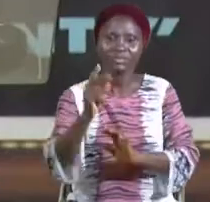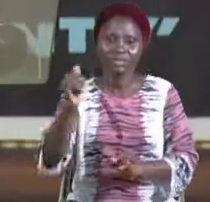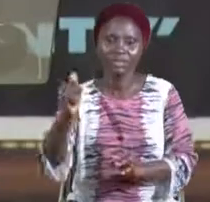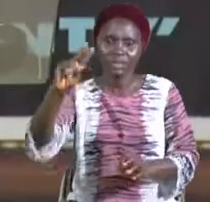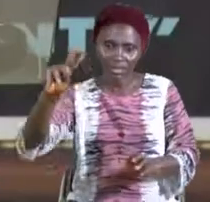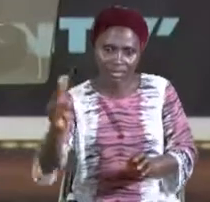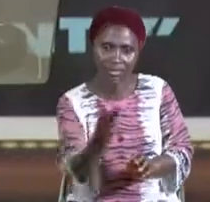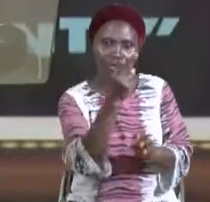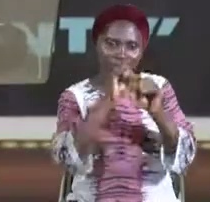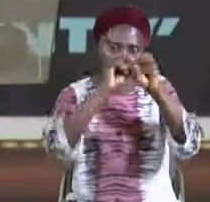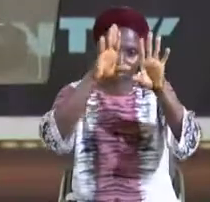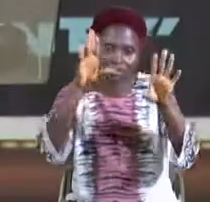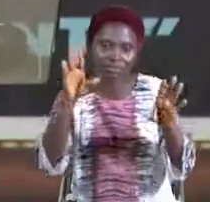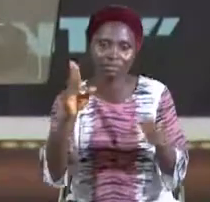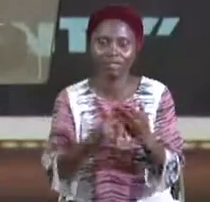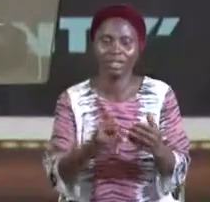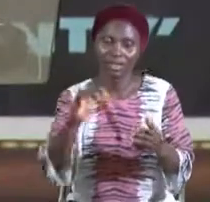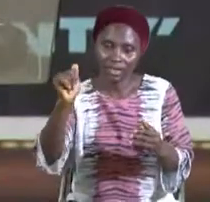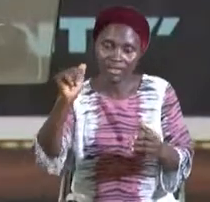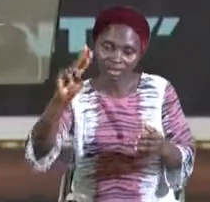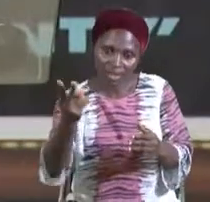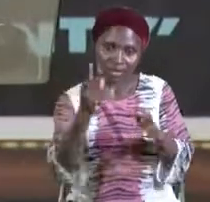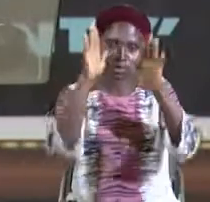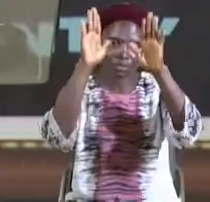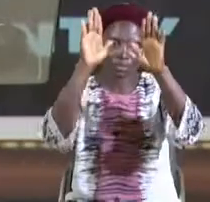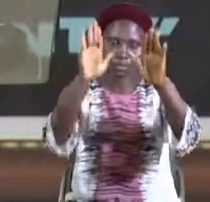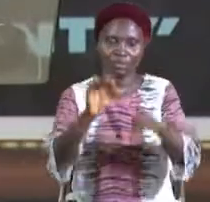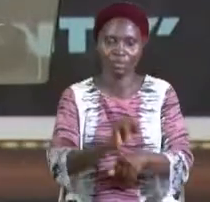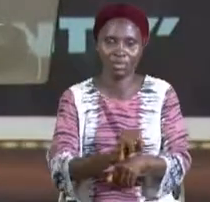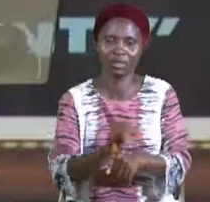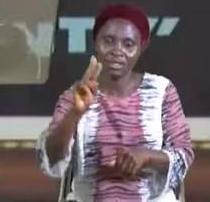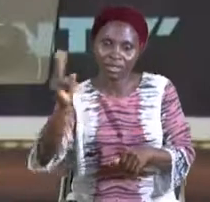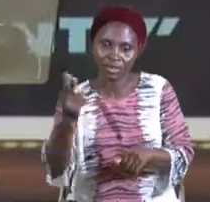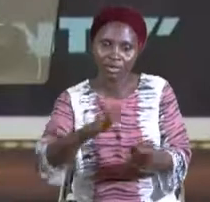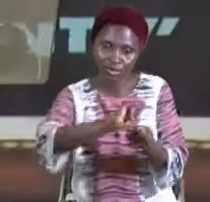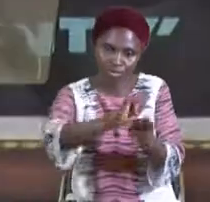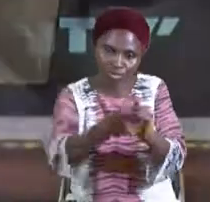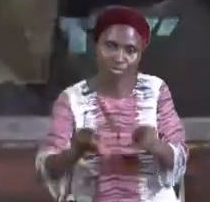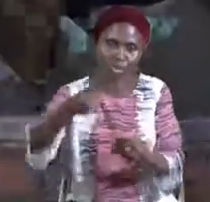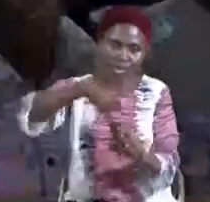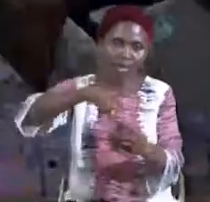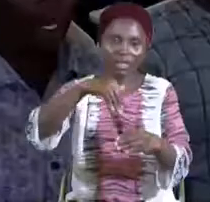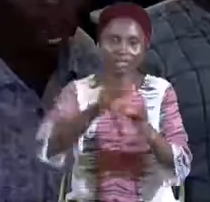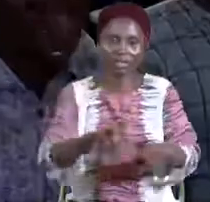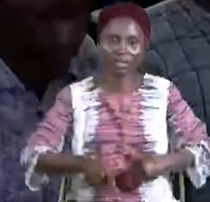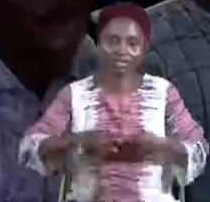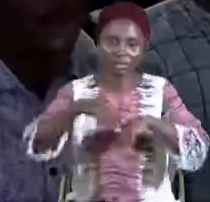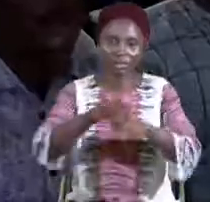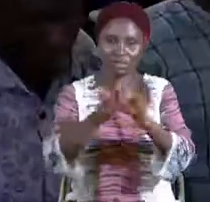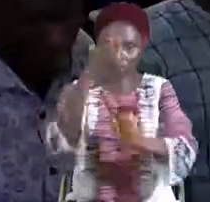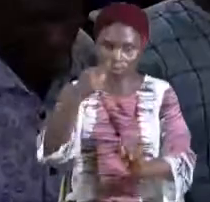seconde illumination, un second miracle, une seconde transformation dans ta vie ce soir au nom de